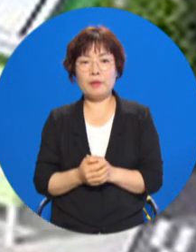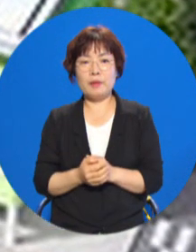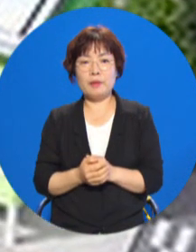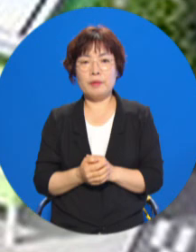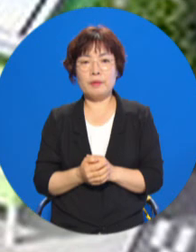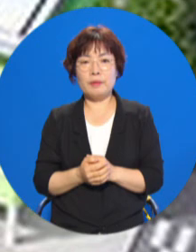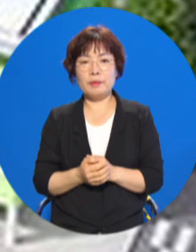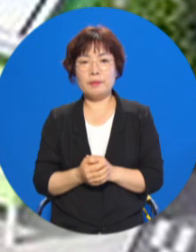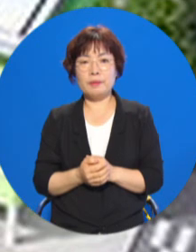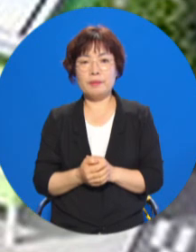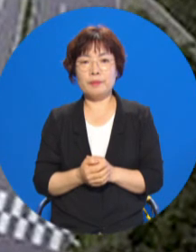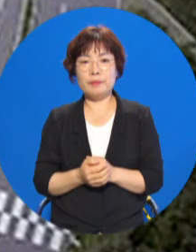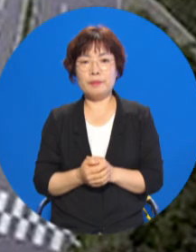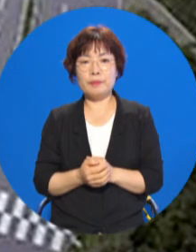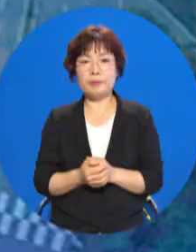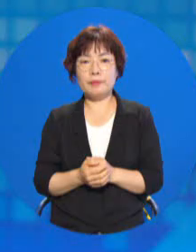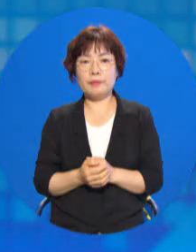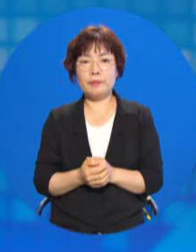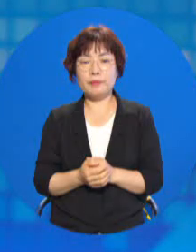밝혔습니다.